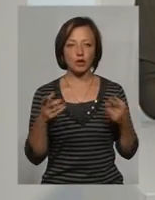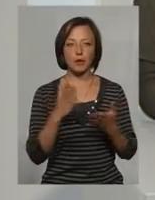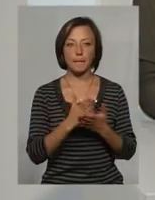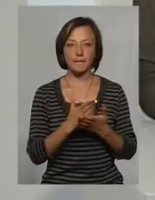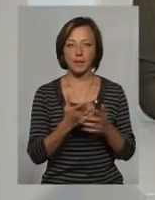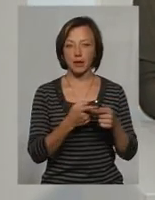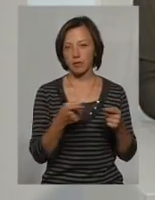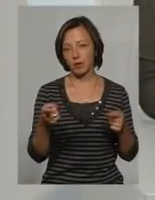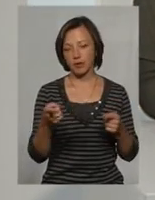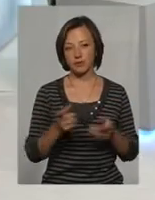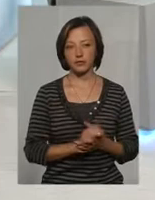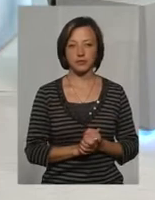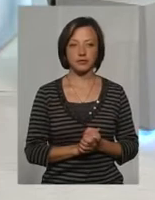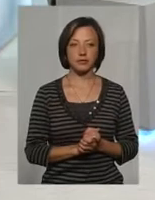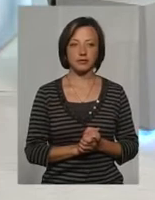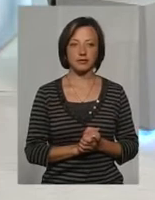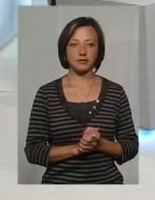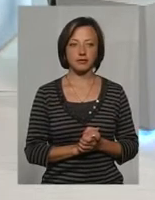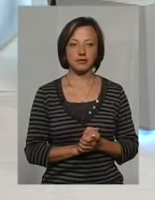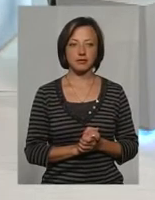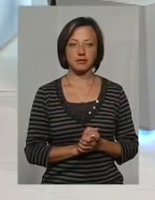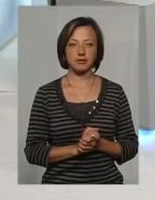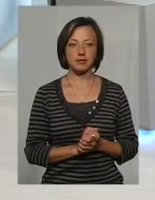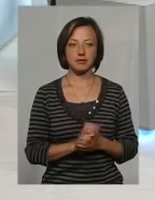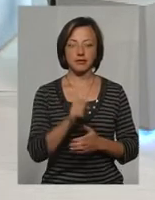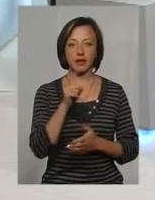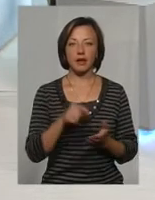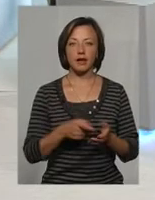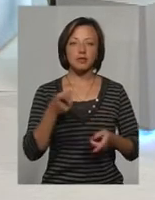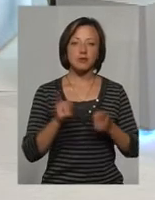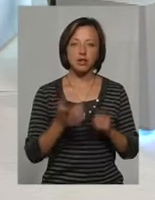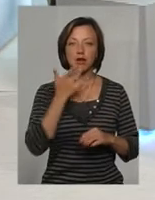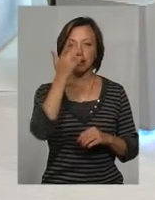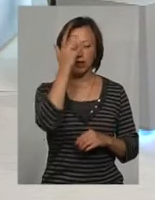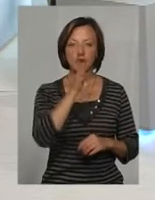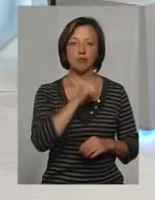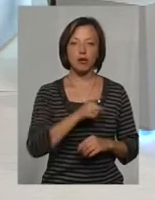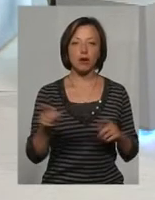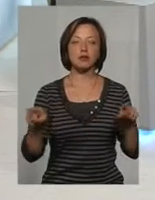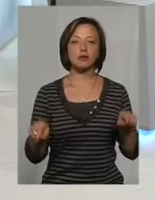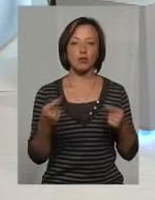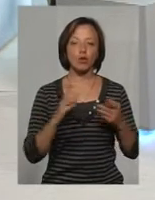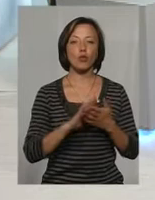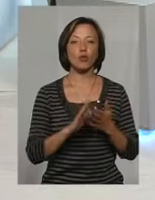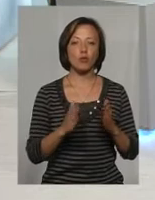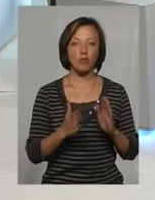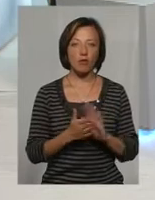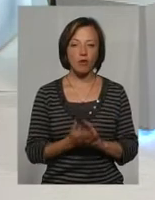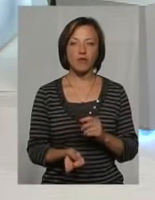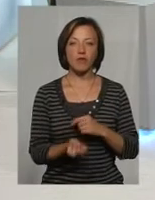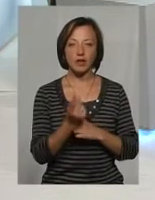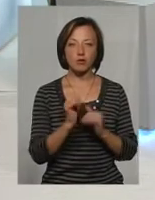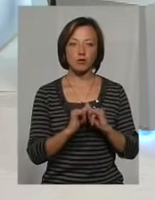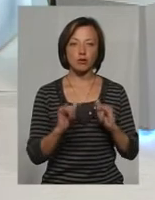ця пора? Ну, звичайно ж, літня пора створює свої сприятливі умови для виникнення